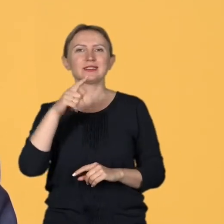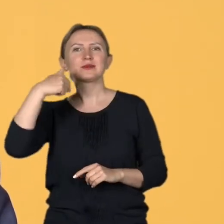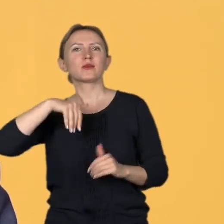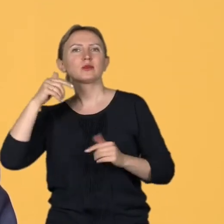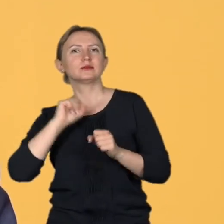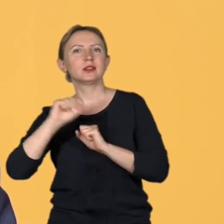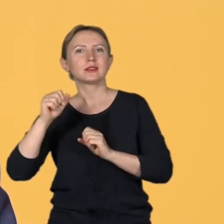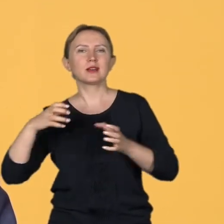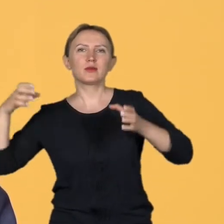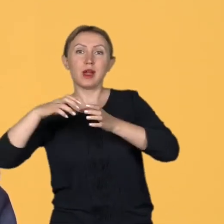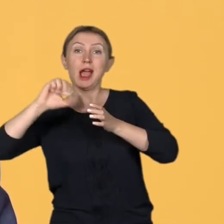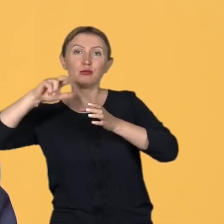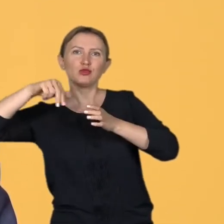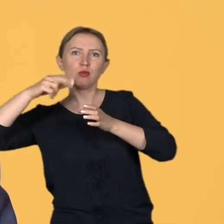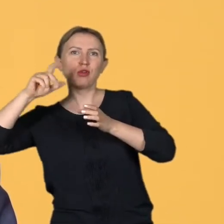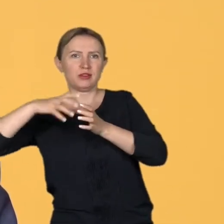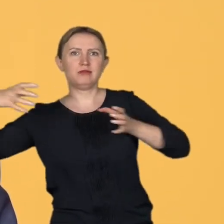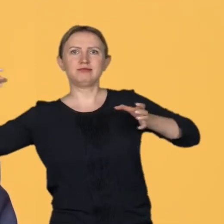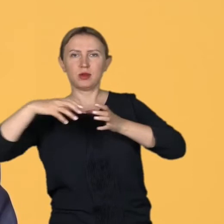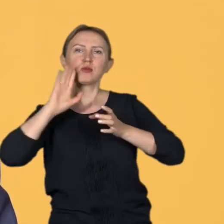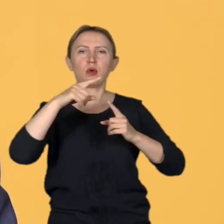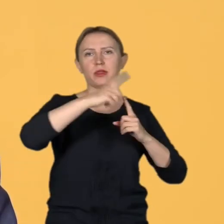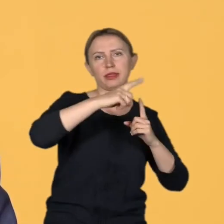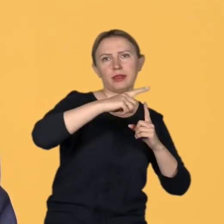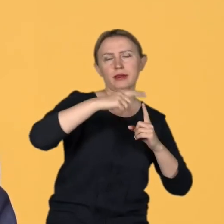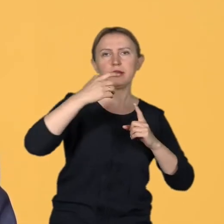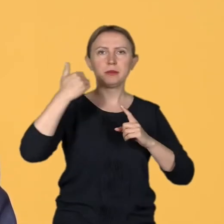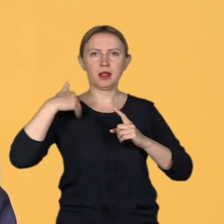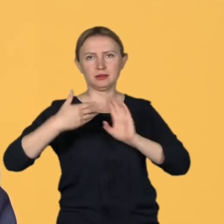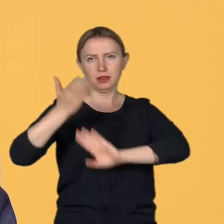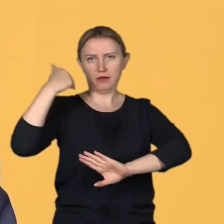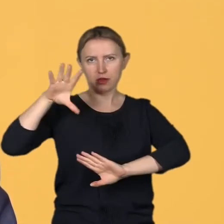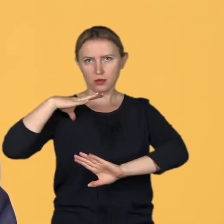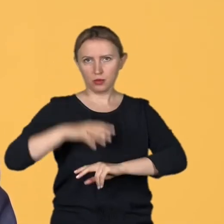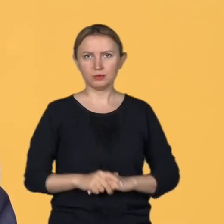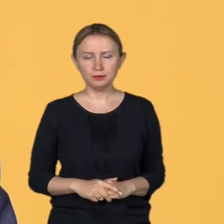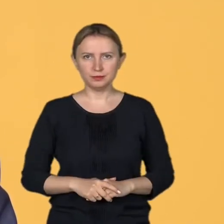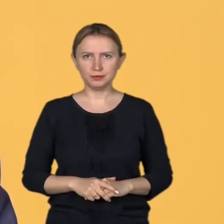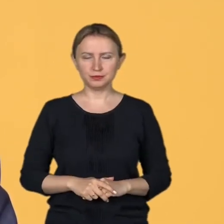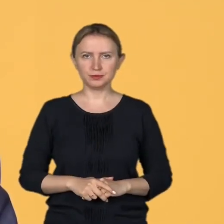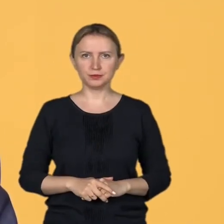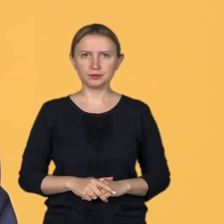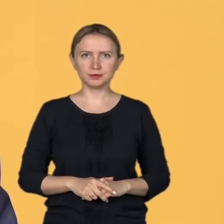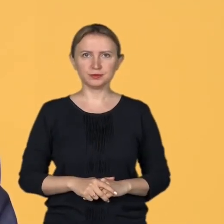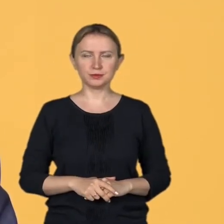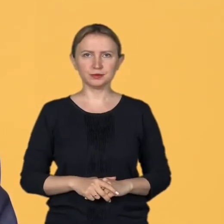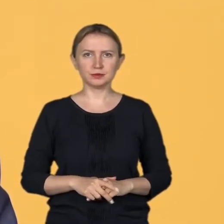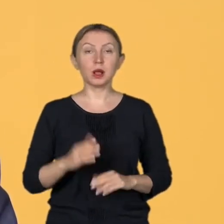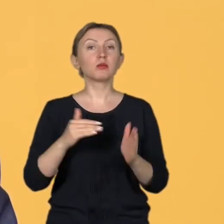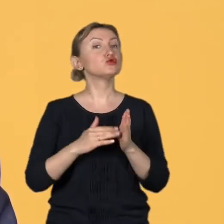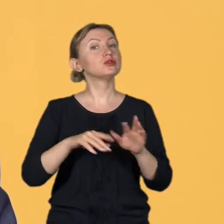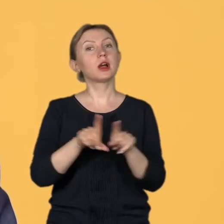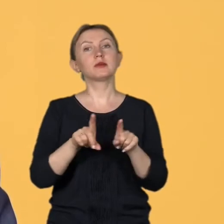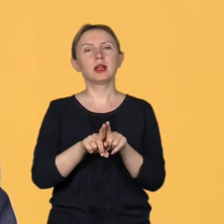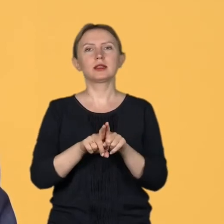się rodzić taka oaza automotive tutaj, podobnie jak w Tychach czy w Bielsku kiedyś. Natomiast potrzebne też